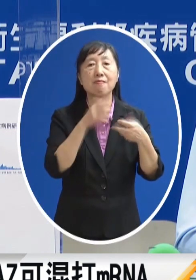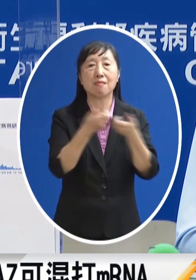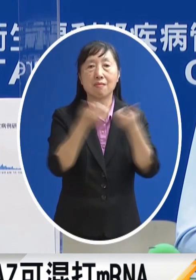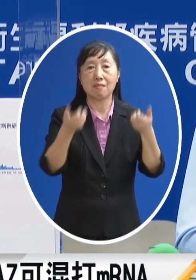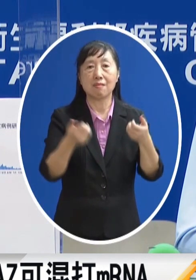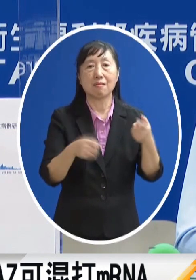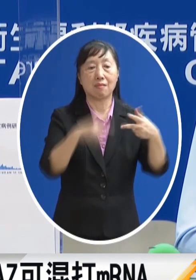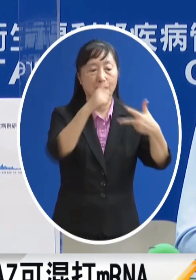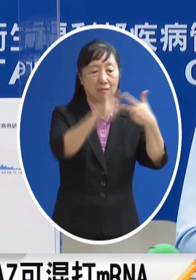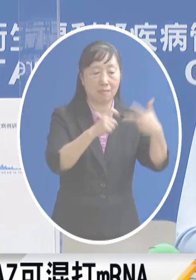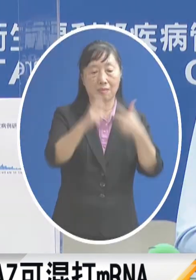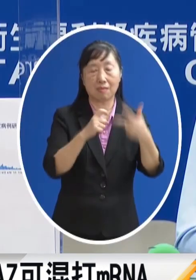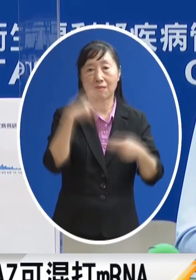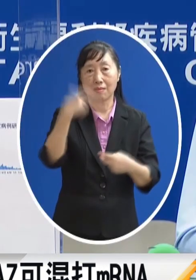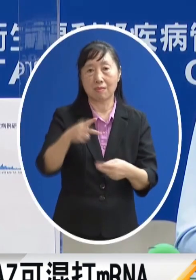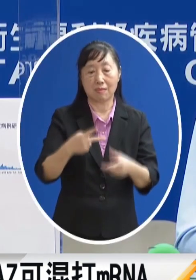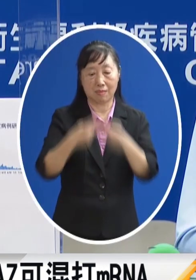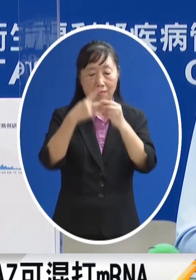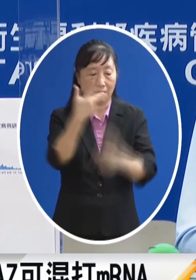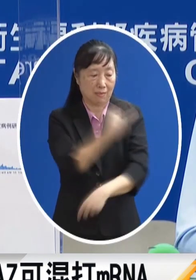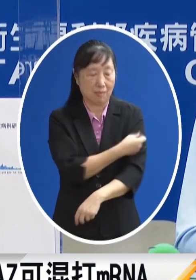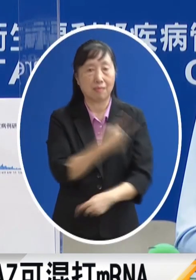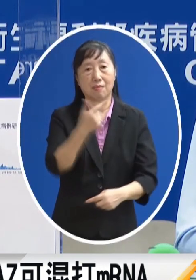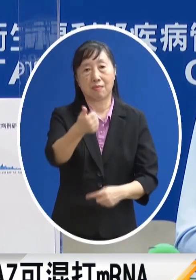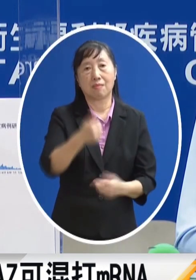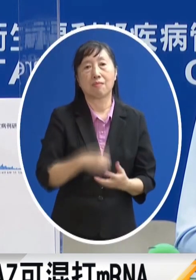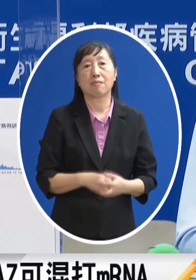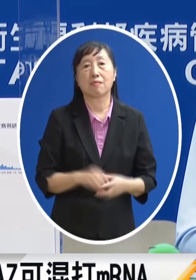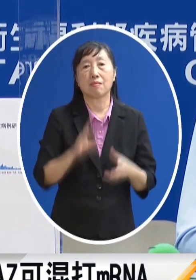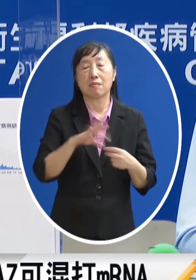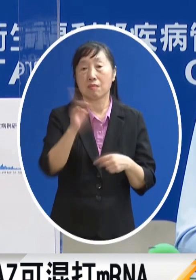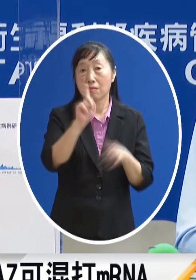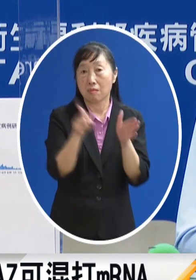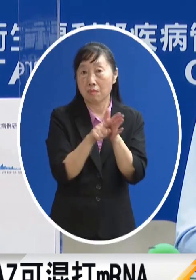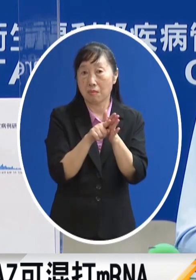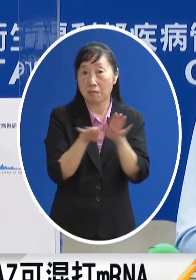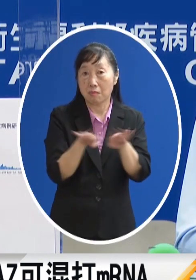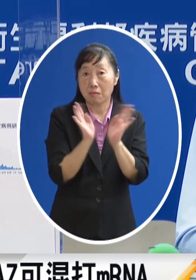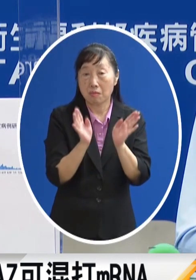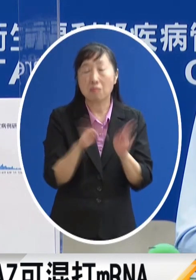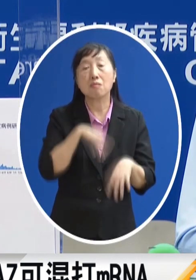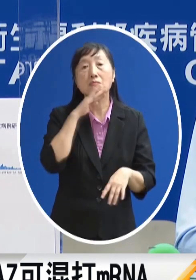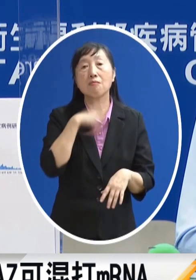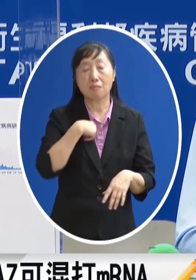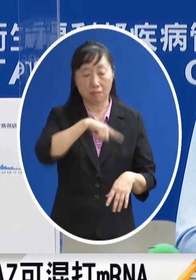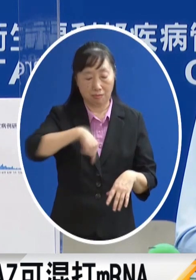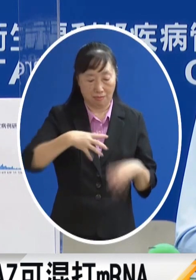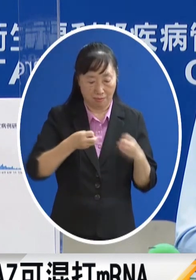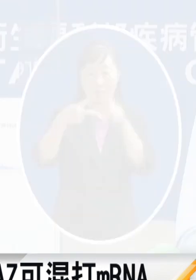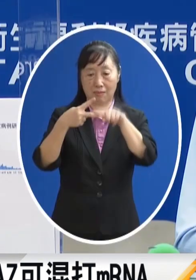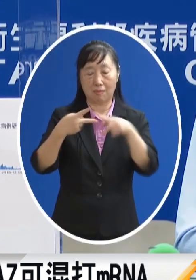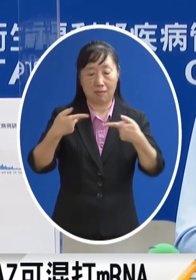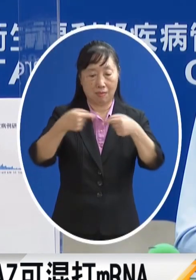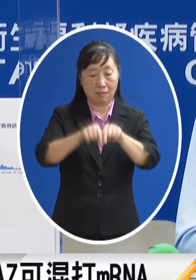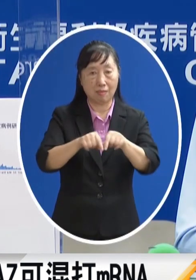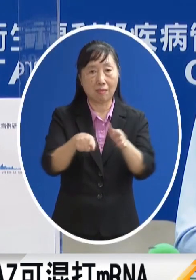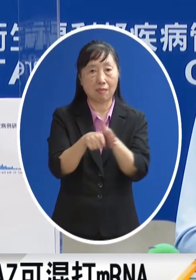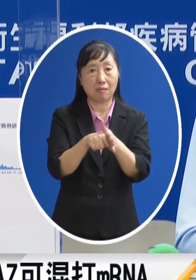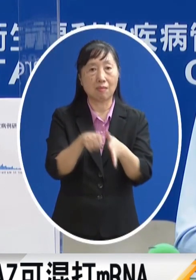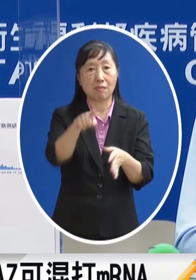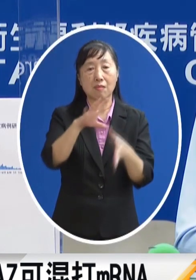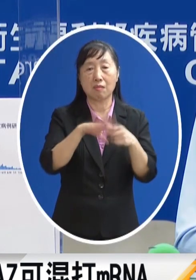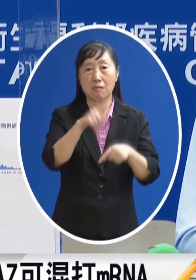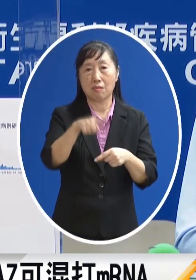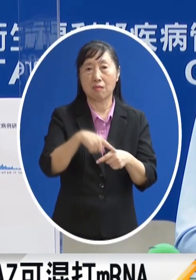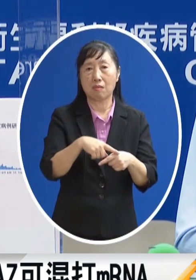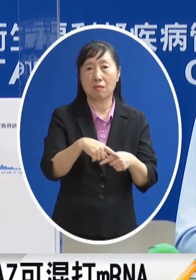也是把它拉成一样。那至于什么时候开始，那我想还要经过一些讨论跟我们一些盘点计算疫苗的